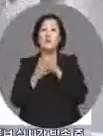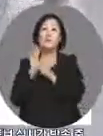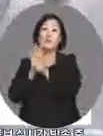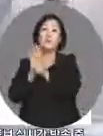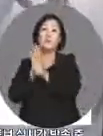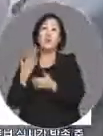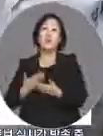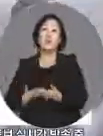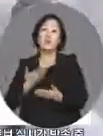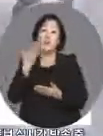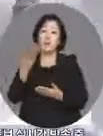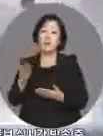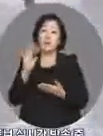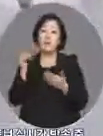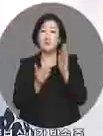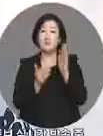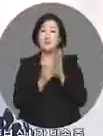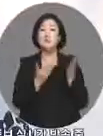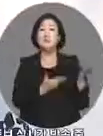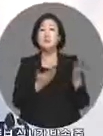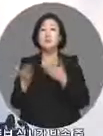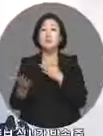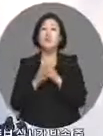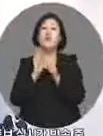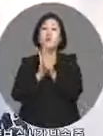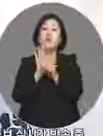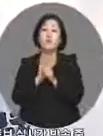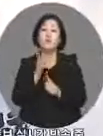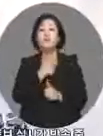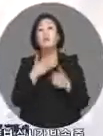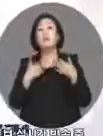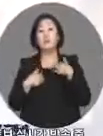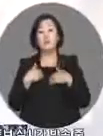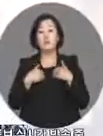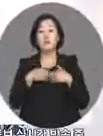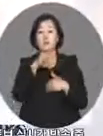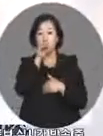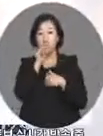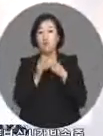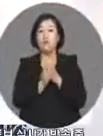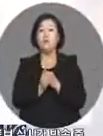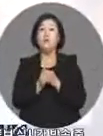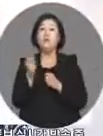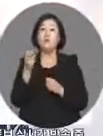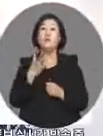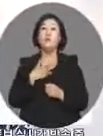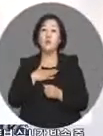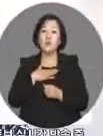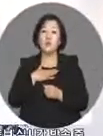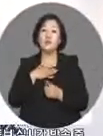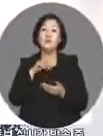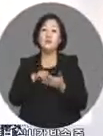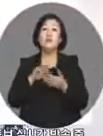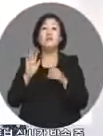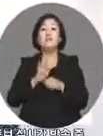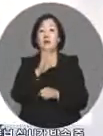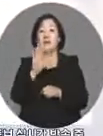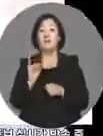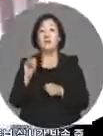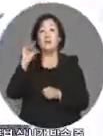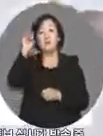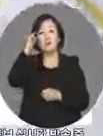푸드뱅크에 전달하는 겁니다. 도와줘서 너무 기분이 좋고 왠지 저도 착한 사람이 된 것